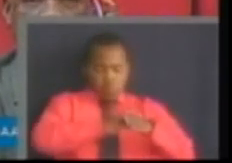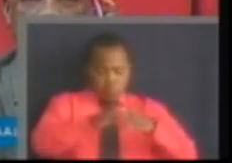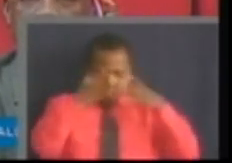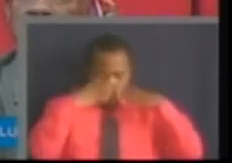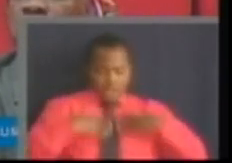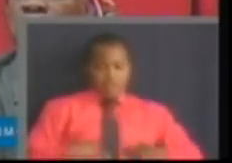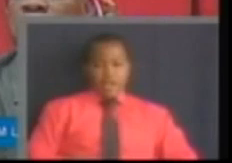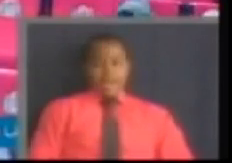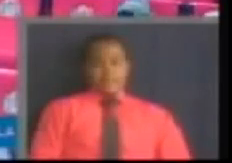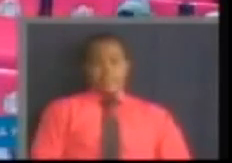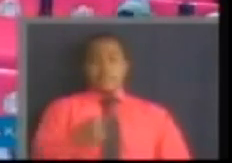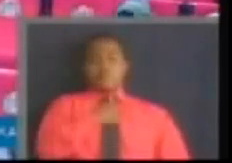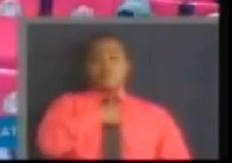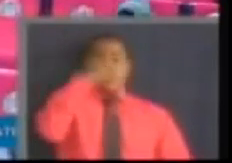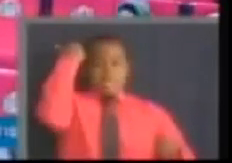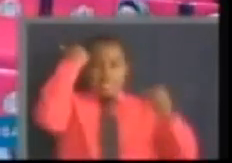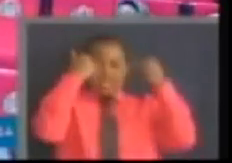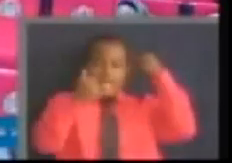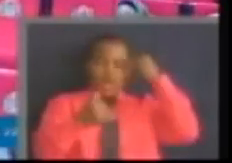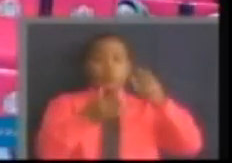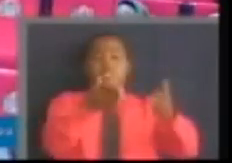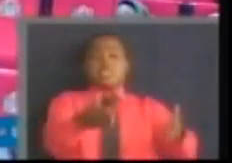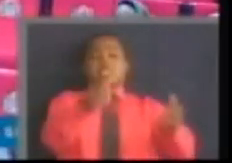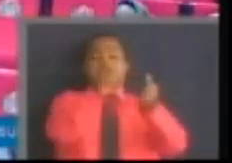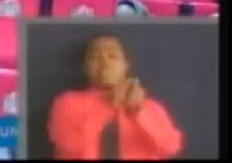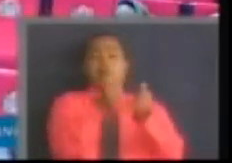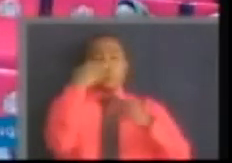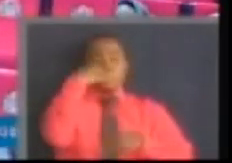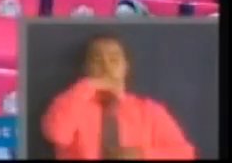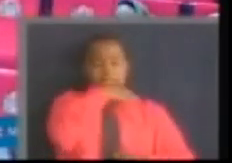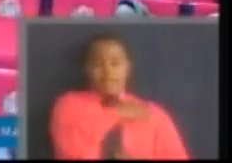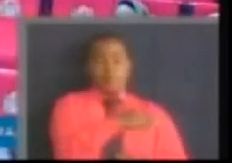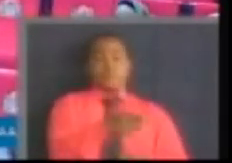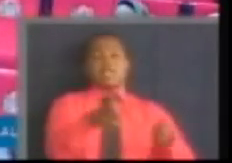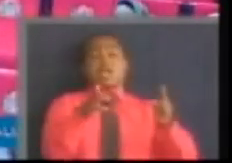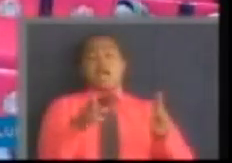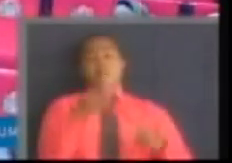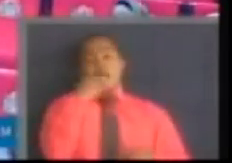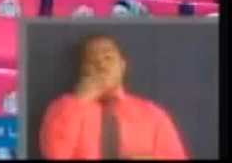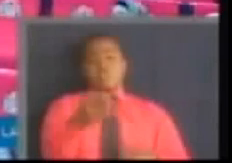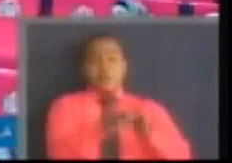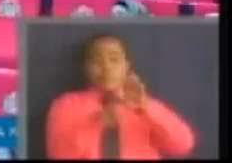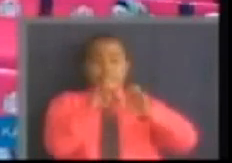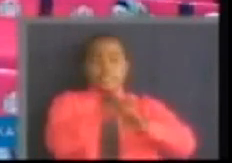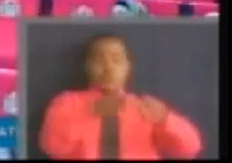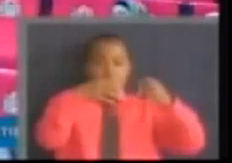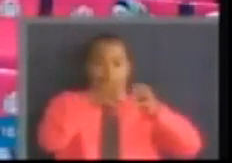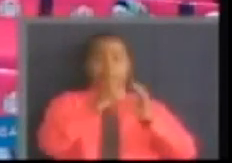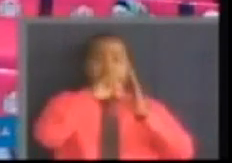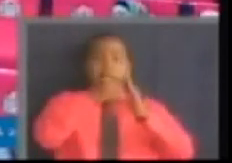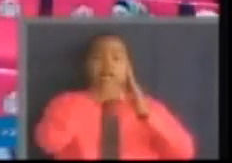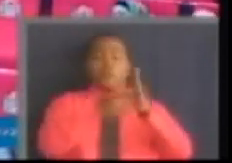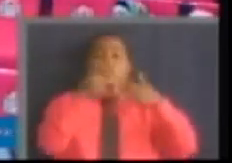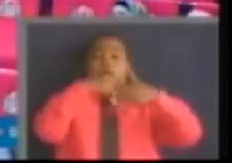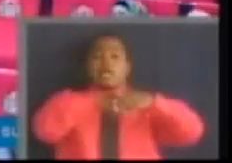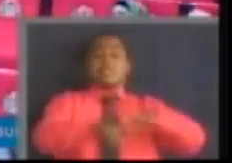nashauri hili ni jambo muhimu sana, kwa sababu hata kama alivyosema mwenyekiti wa kamati ya kanuni, kwenye kumbi nyingine